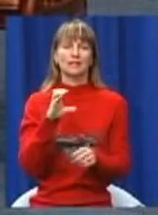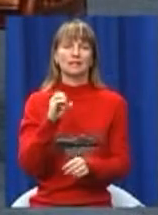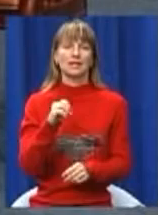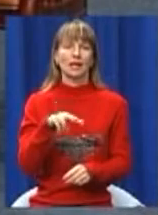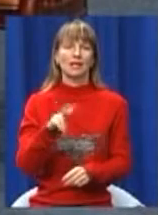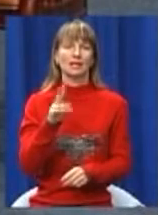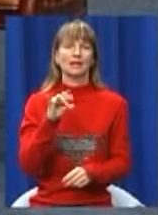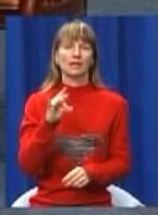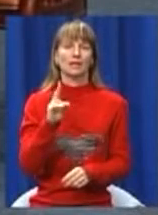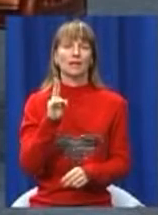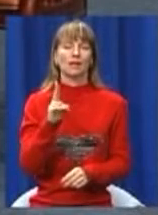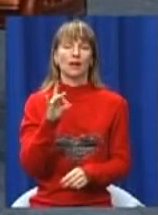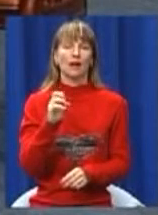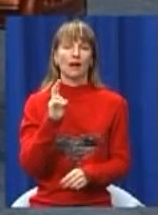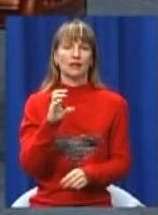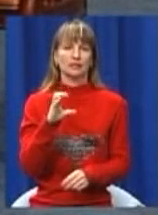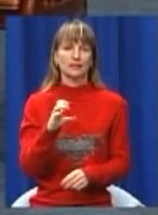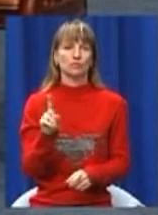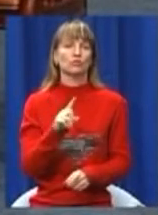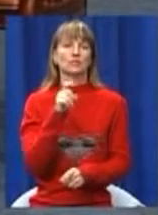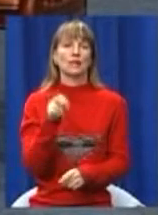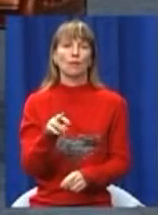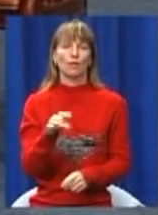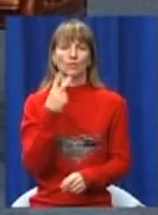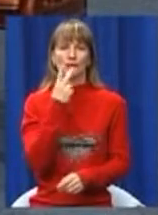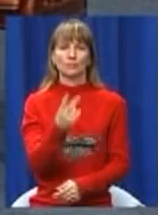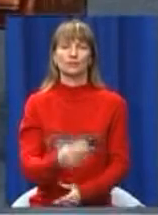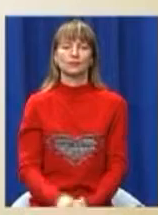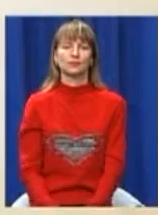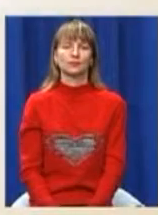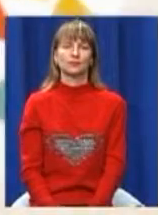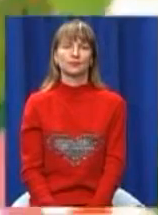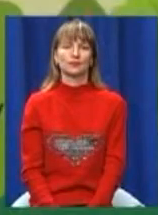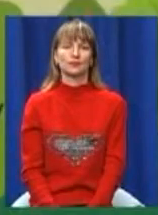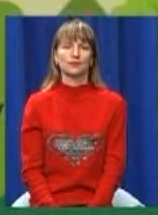Крекс. Тож, давайте переглянемо, що це за порода котиків.